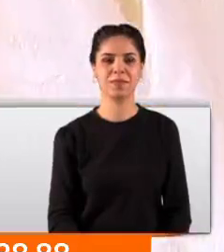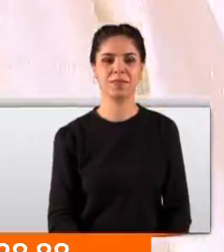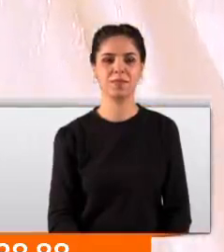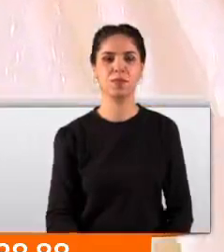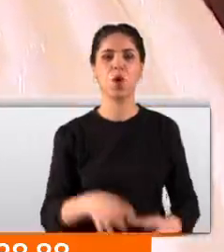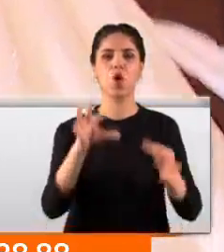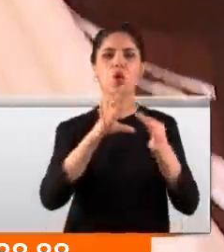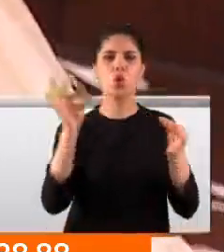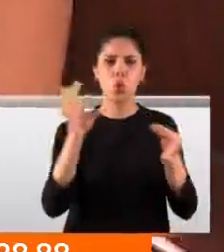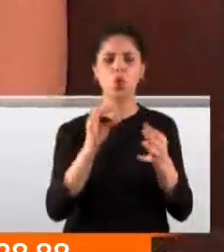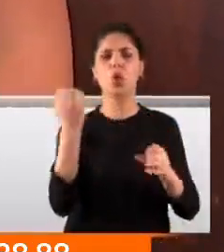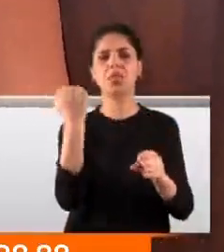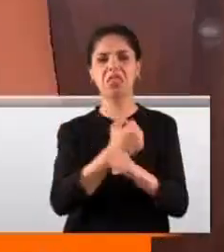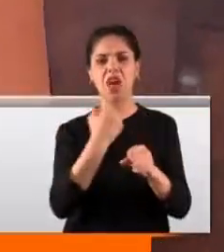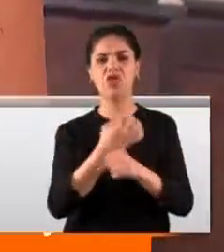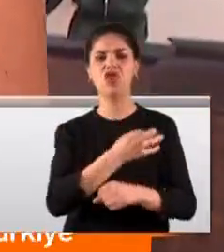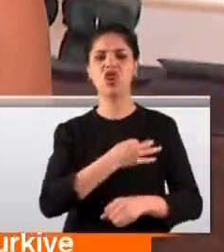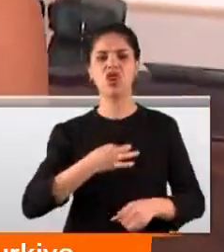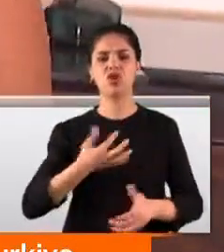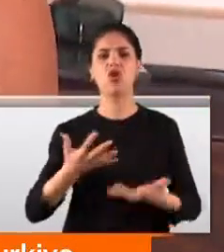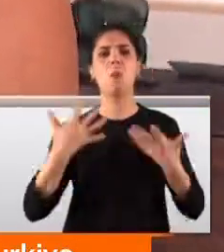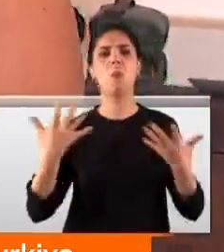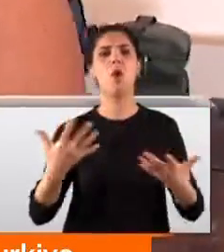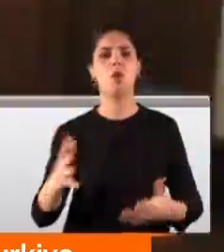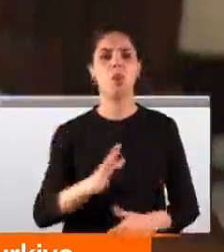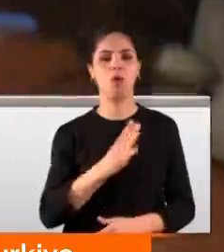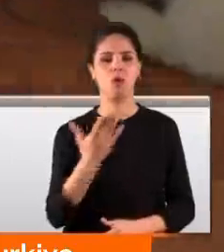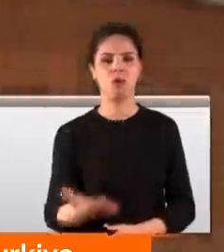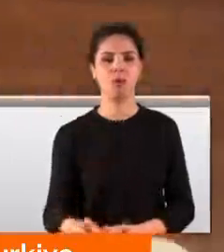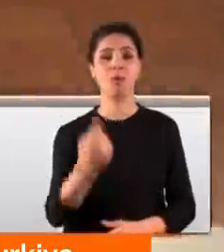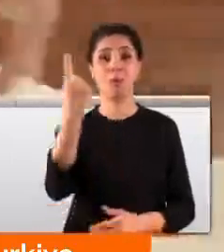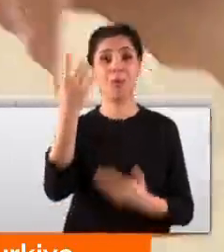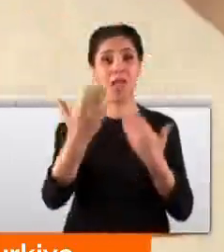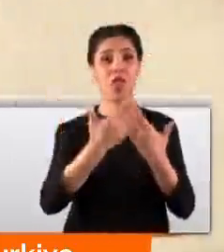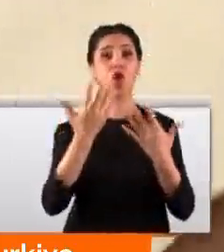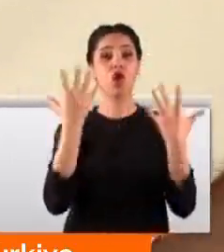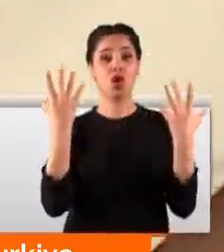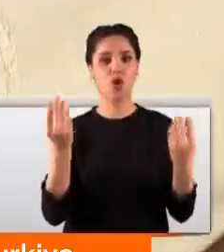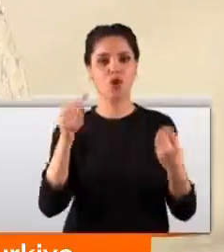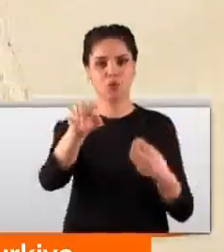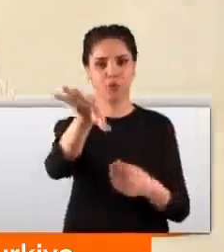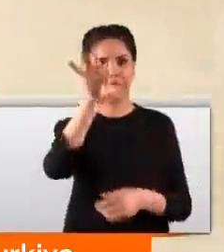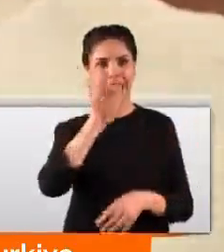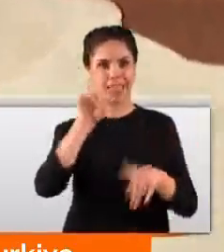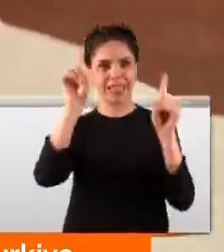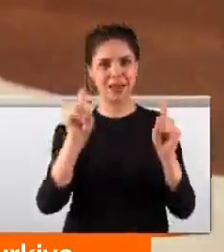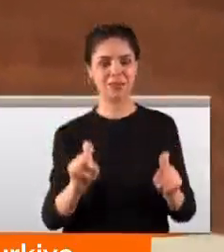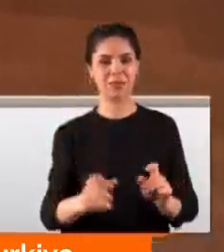Tüyler, taşlar, inciler bol bol kullandık bu sene gelinliklerimizde. Bir düğününüz olsa bunu tercih eder